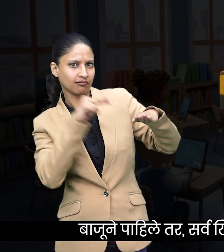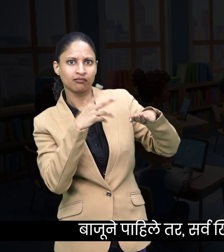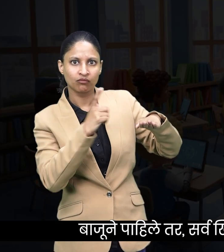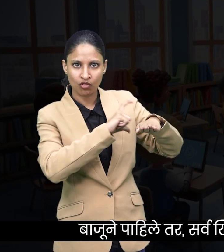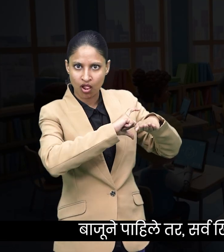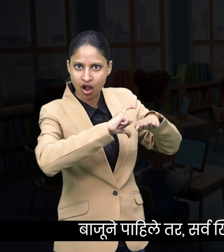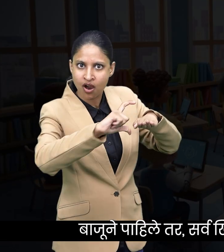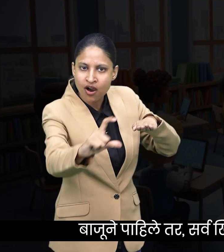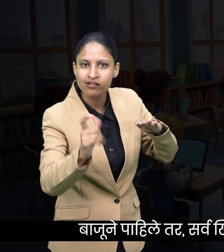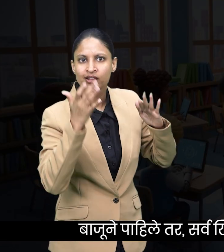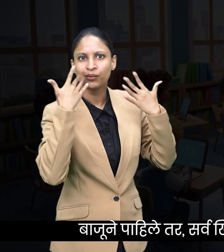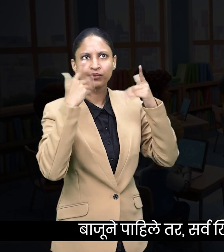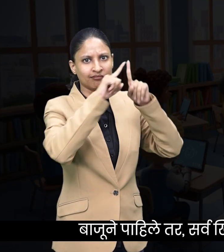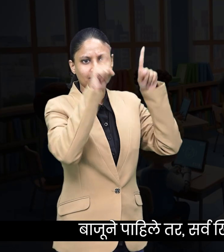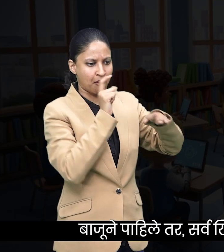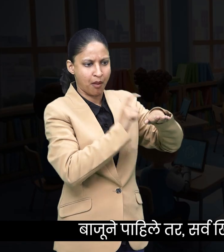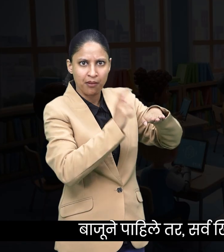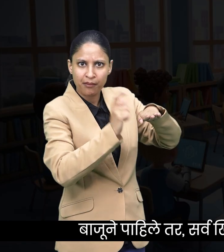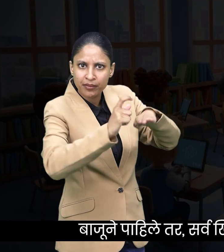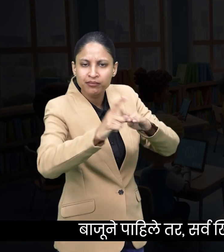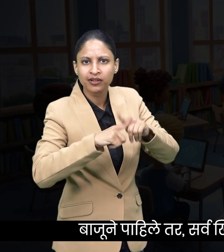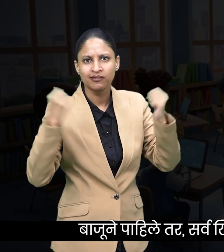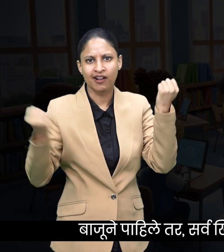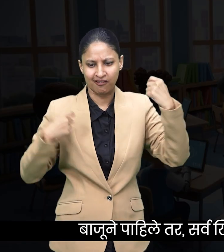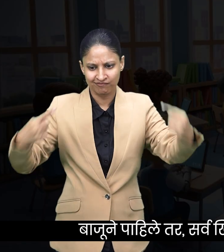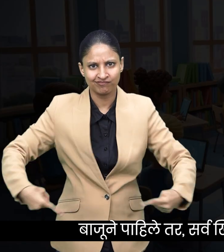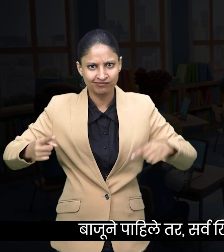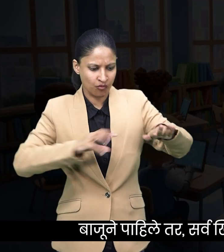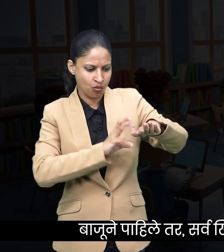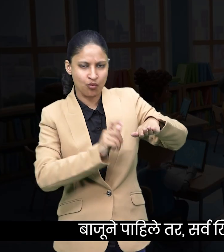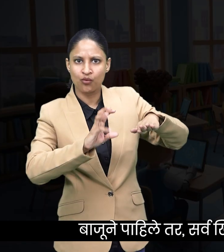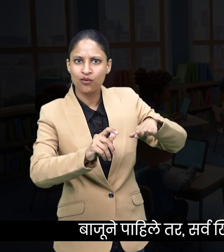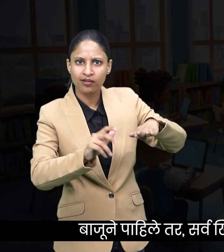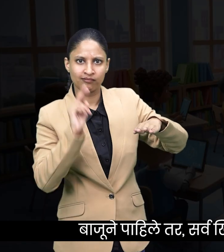बाजूने पाहिले तर सर्व खिडक्या आणि चाकांसह ते खूप लांब दिसते.